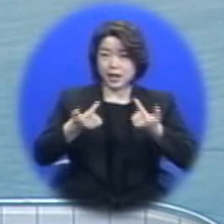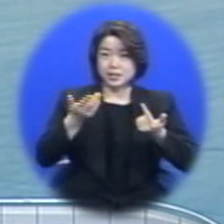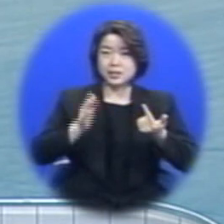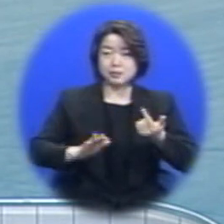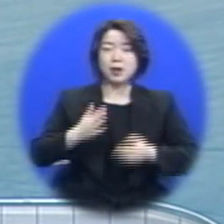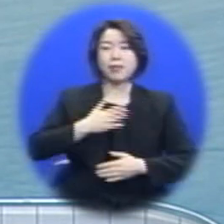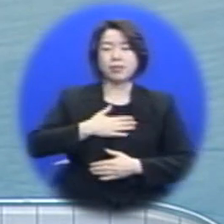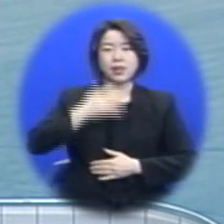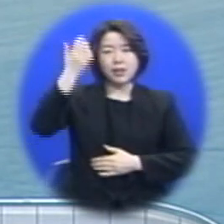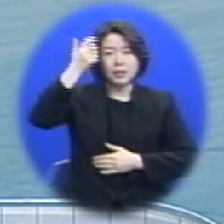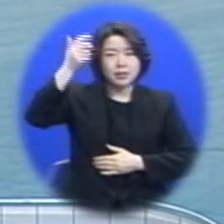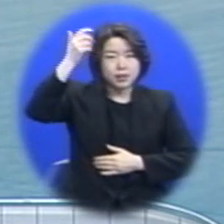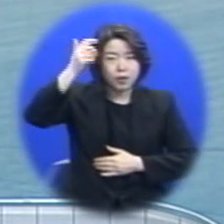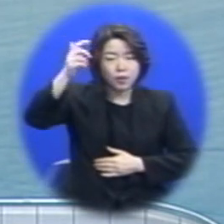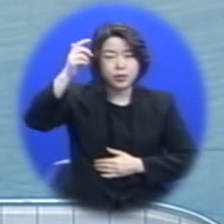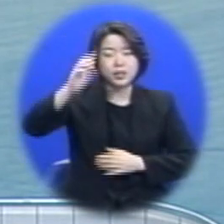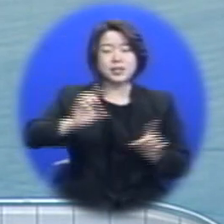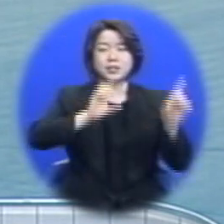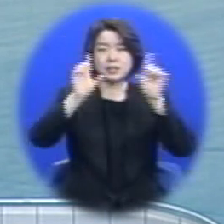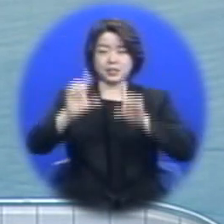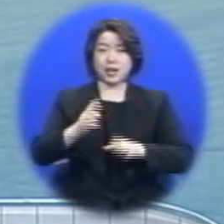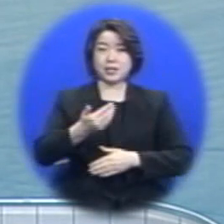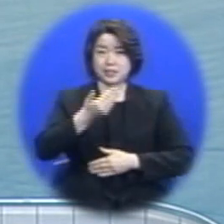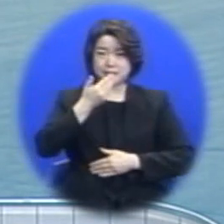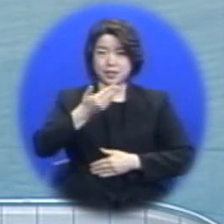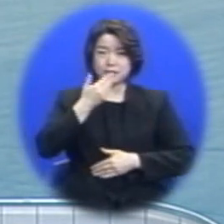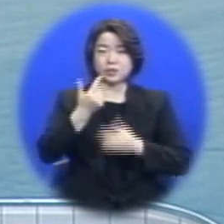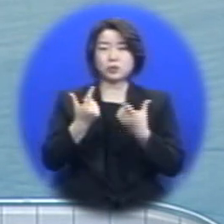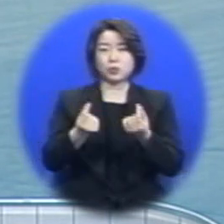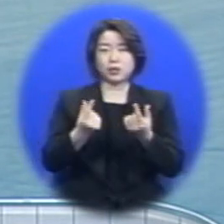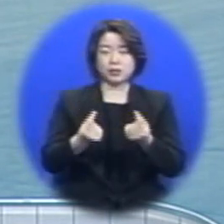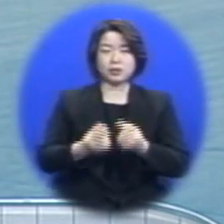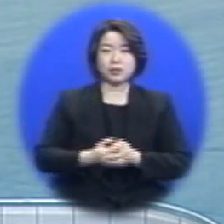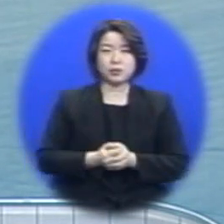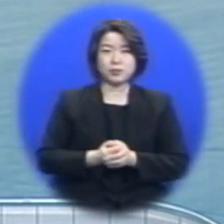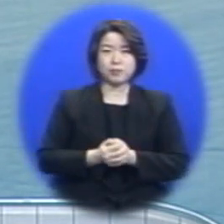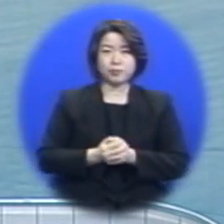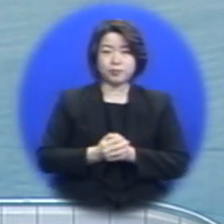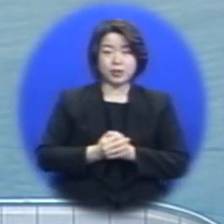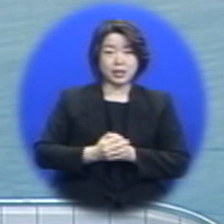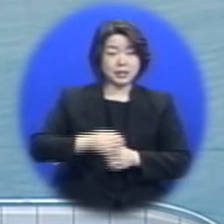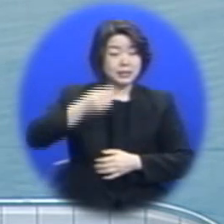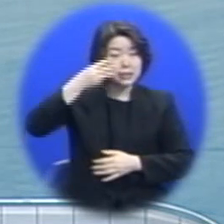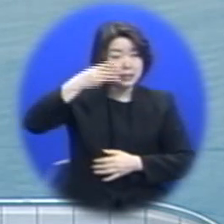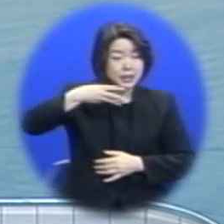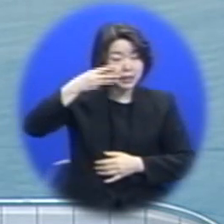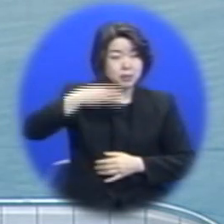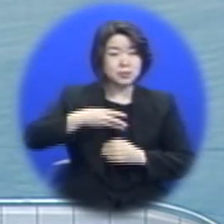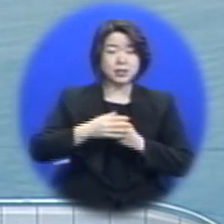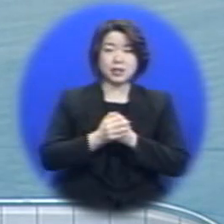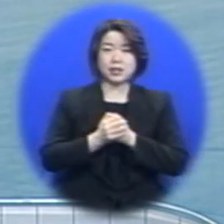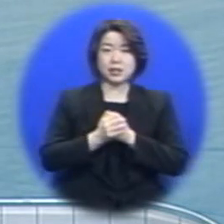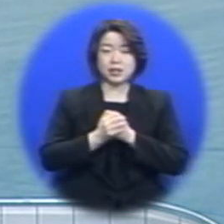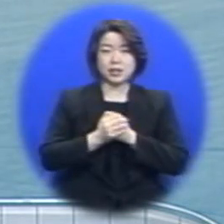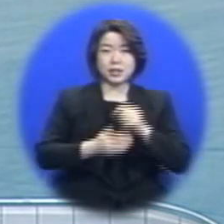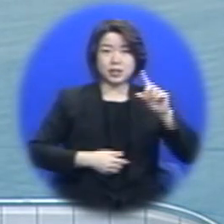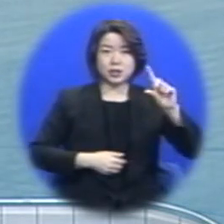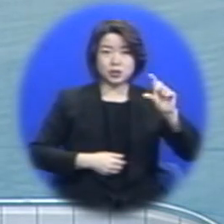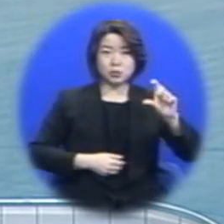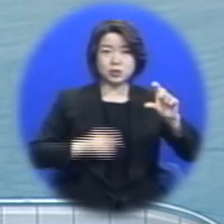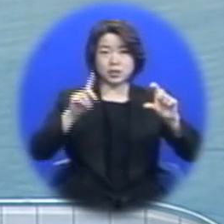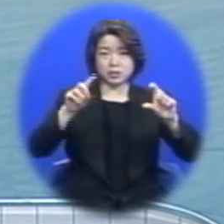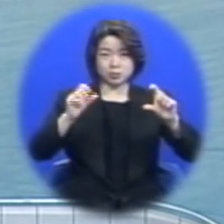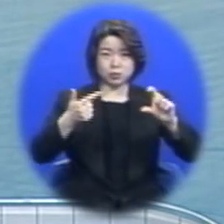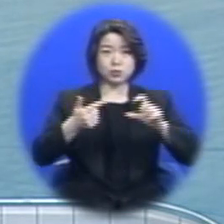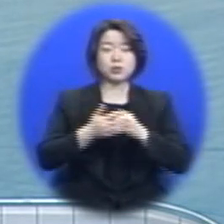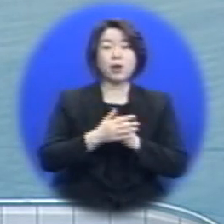영이 사는 양식인 겁니다. 예레미야 15장 16절에도 내가 주의 말씀을 얻어